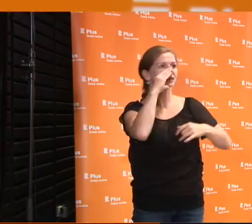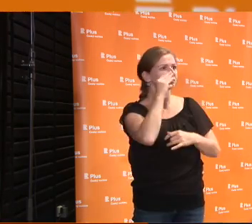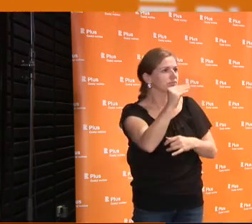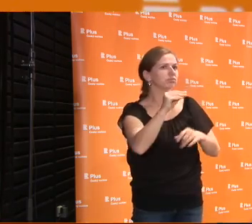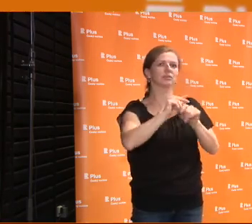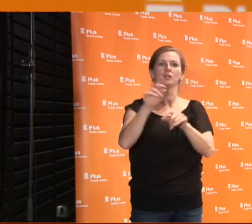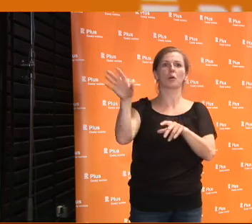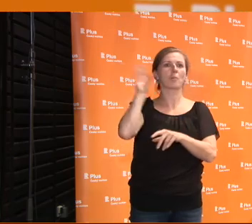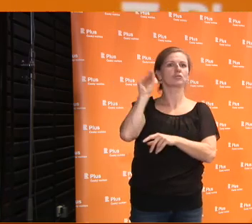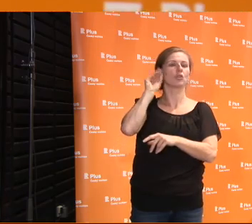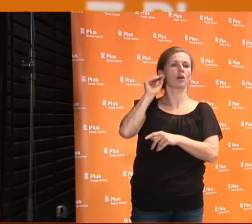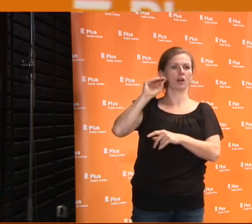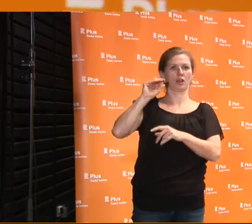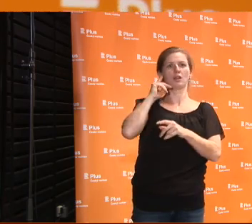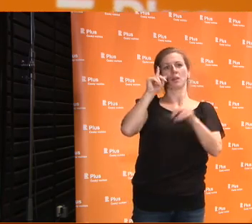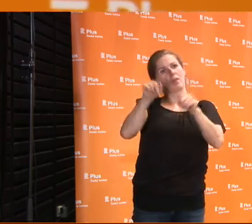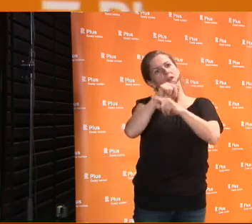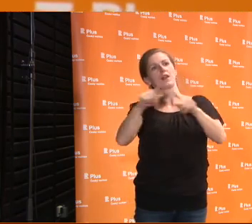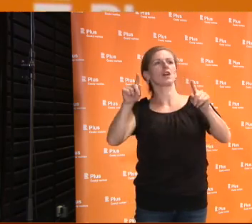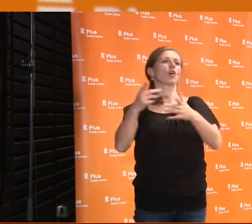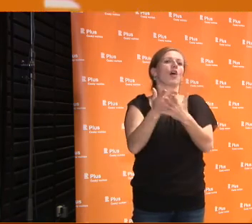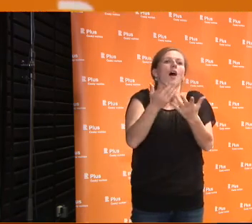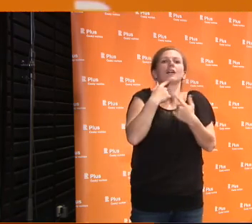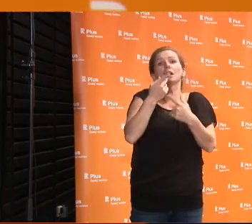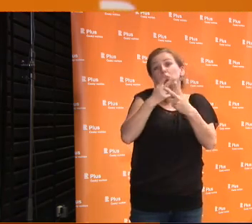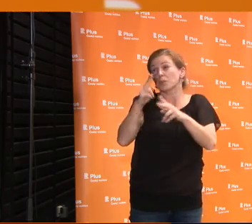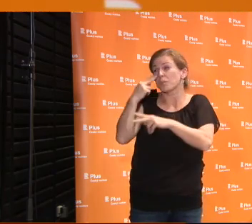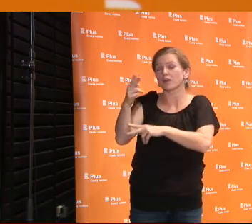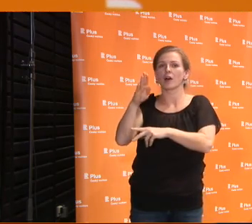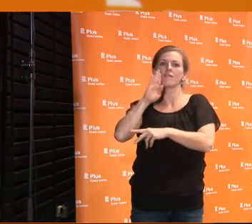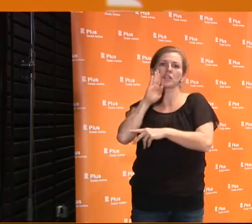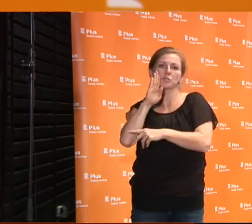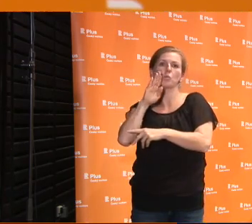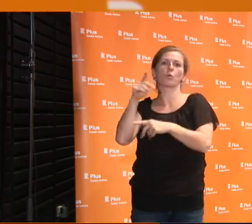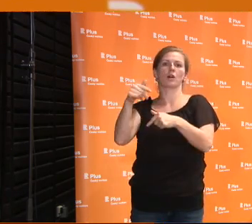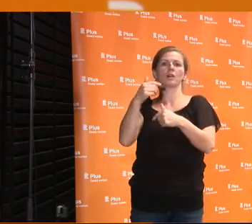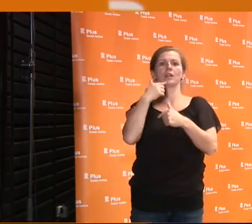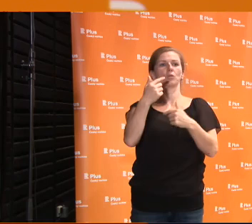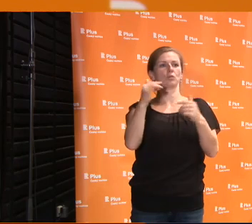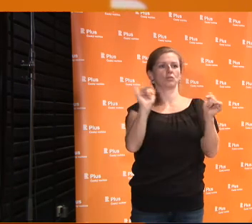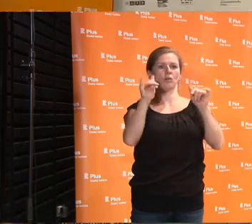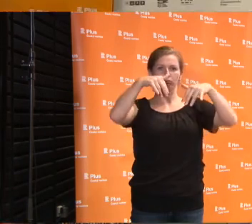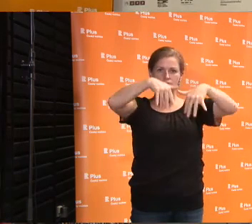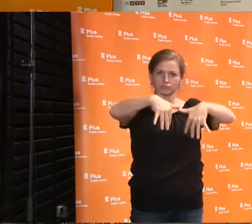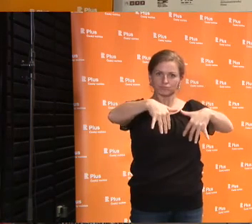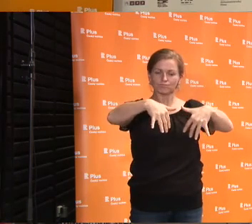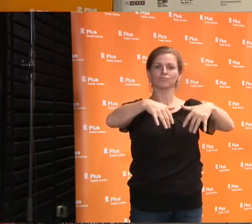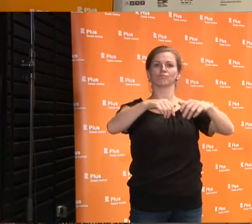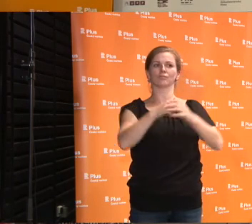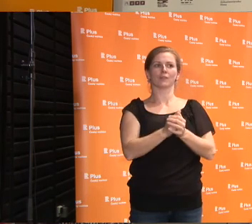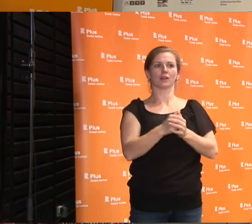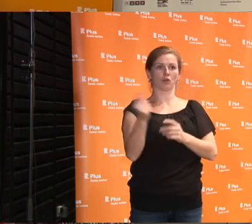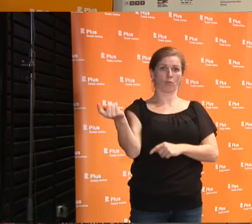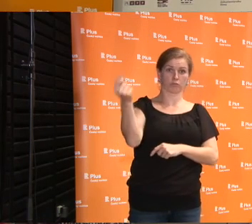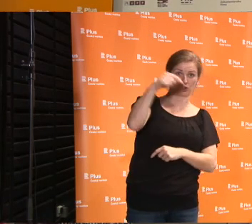živý videopřenos na Facebooku nebo na webu, kde také najdete záznam. Děkuji divákům tady v sále Horáckého divadla v Jihlavě, kteří